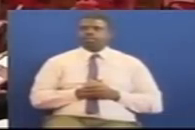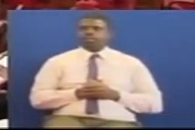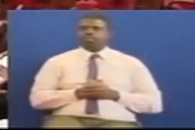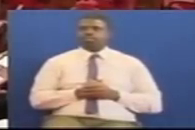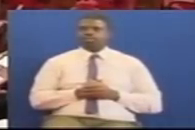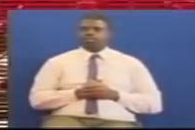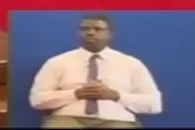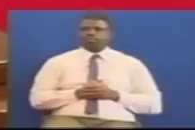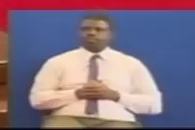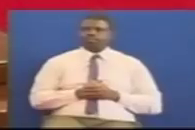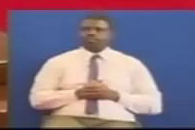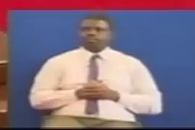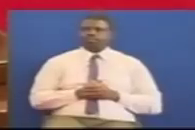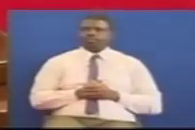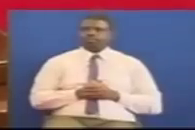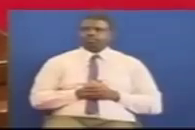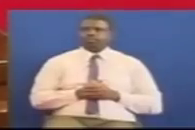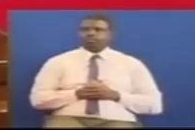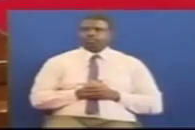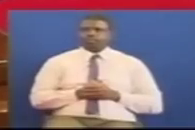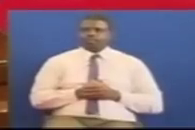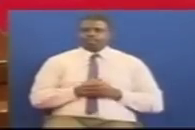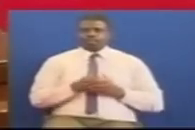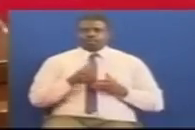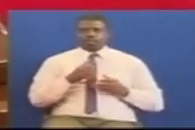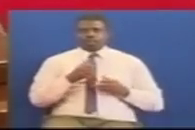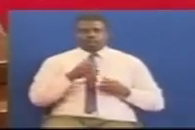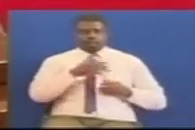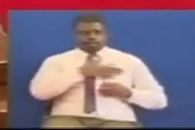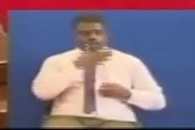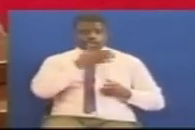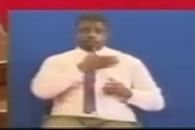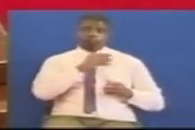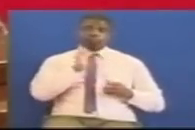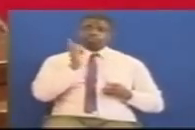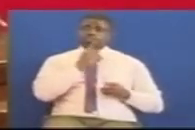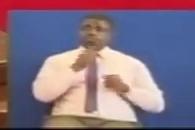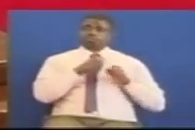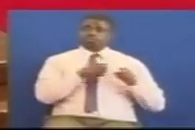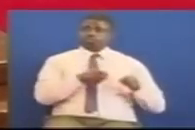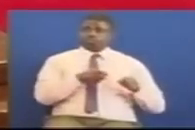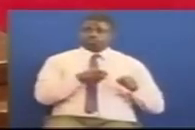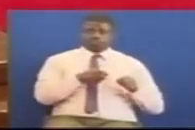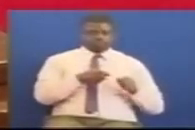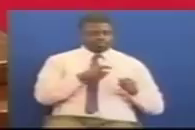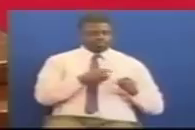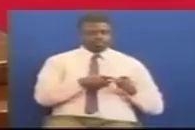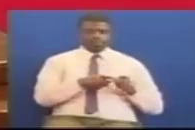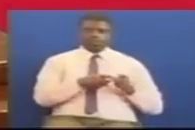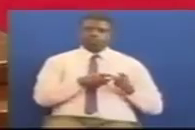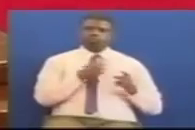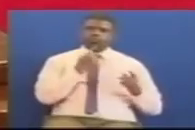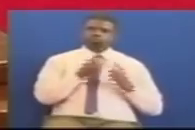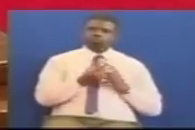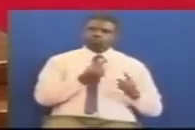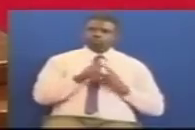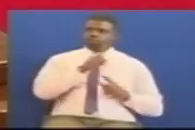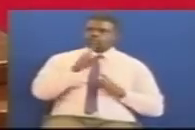Mheshimiwa Mwenyekiti, naomba kujibu swali la nyongeza la Mheshimiwa Mbunge kama ifuatavyo. Mheshimiwa Mwenyekiti, nilichokuwa nazungumzia katika maswali yangu